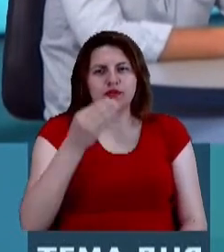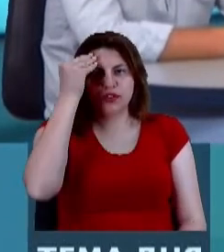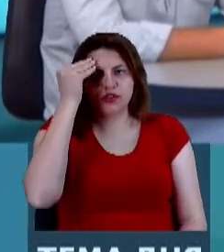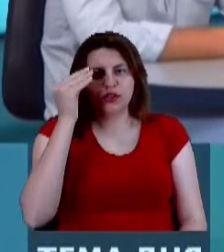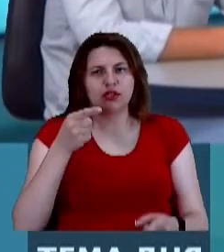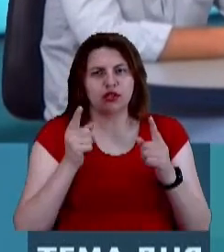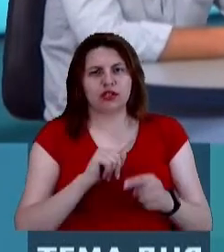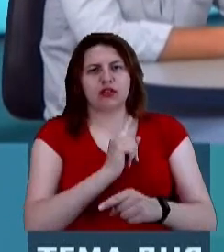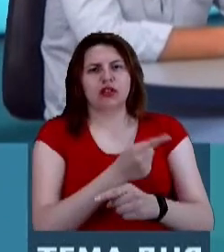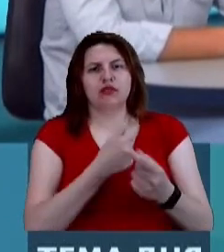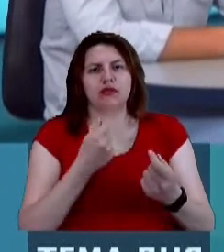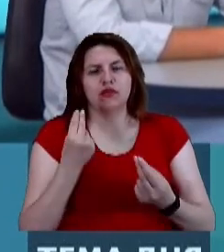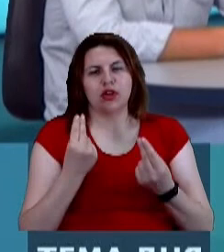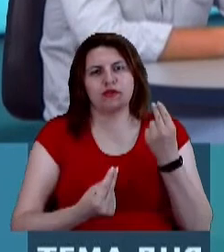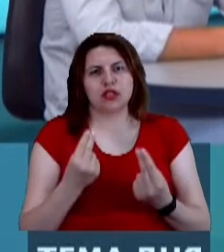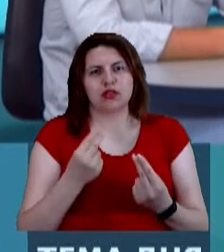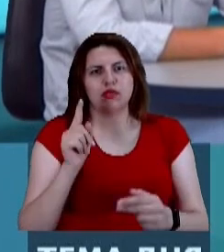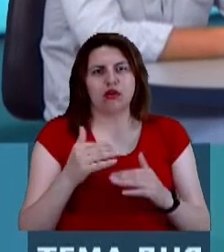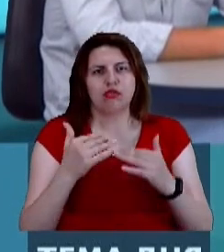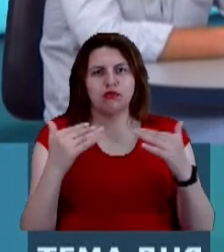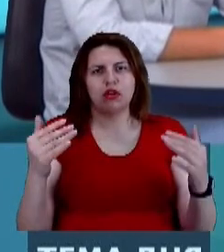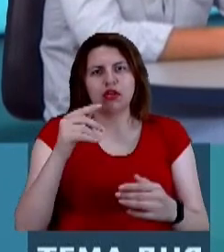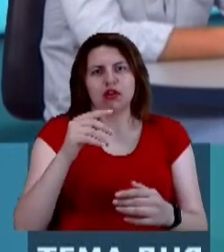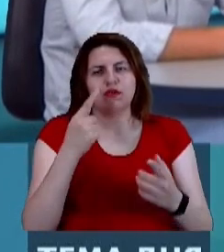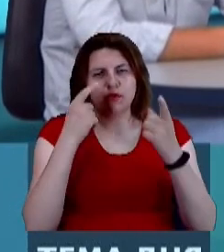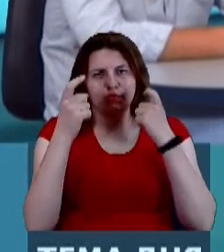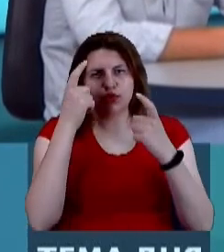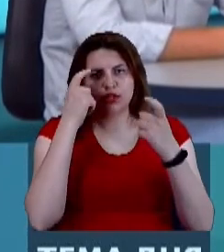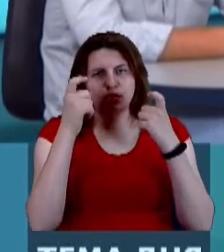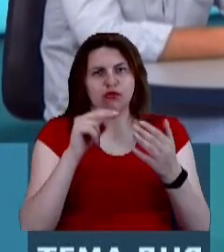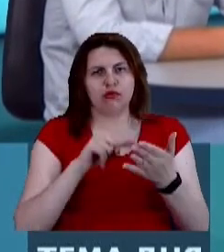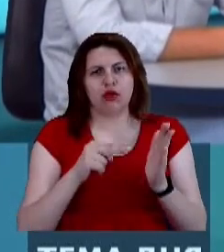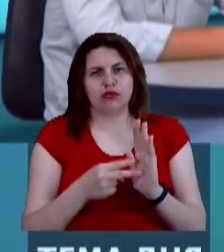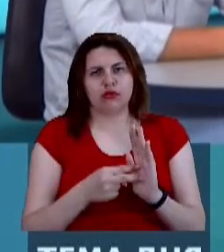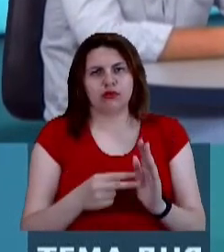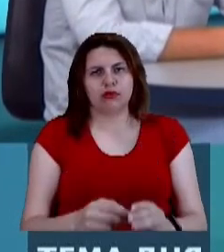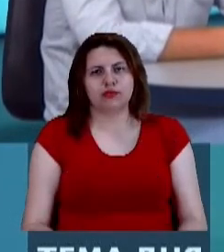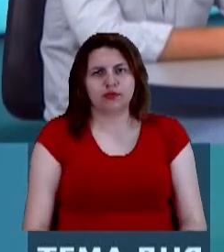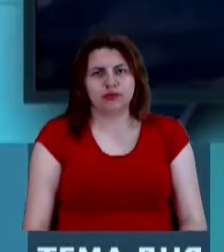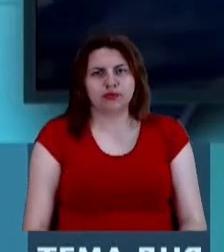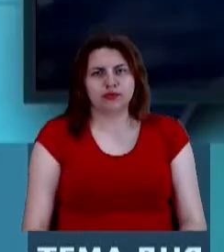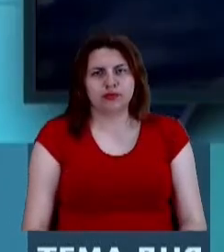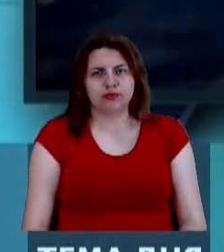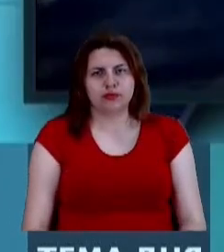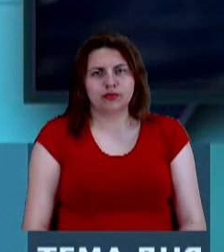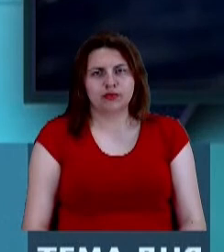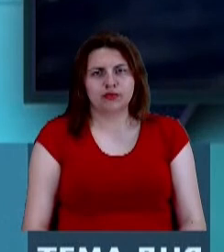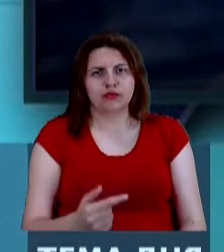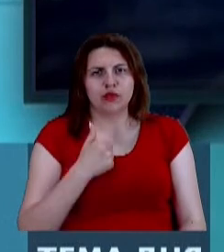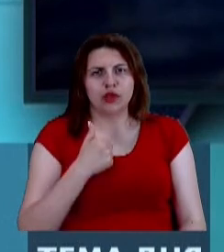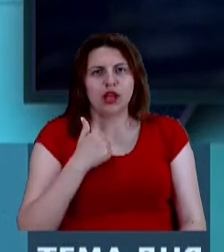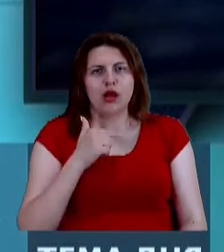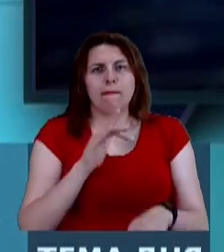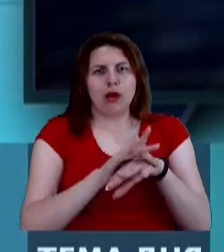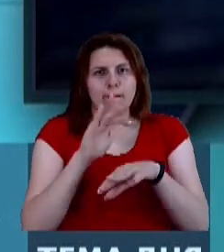гравцем, в тому числі на арені інформаційного плану. Ви як вважаєте? Я помічаю, і це